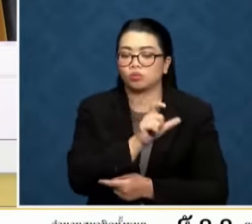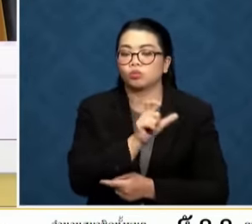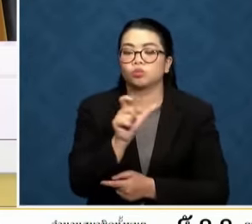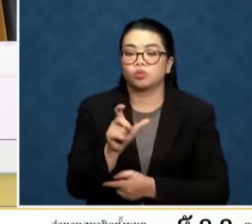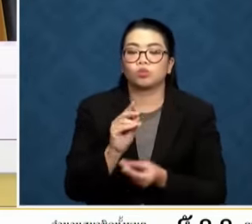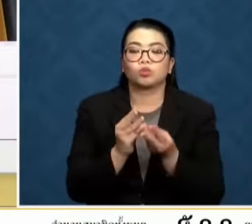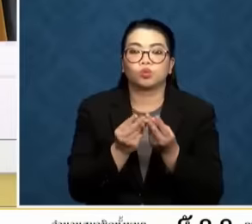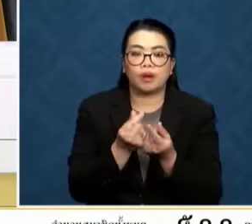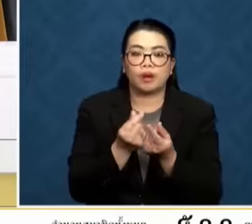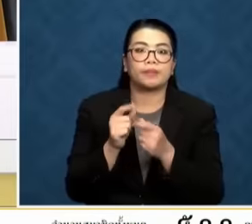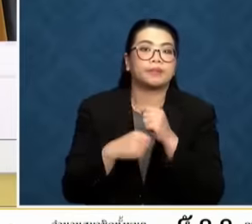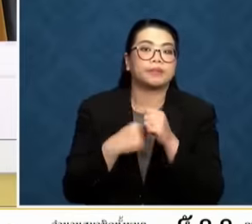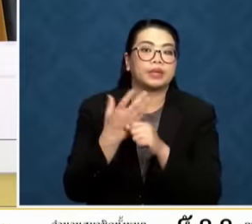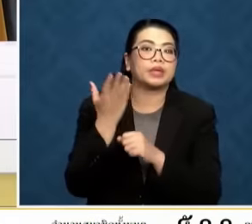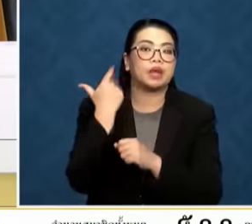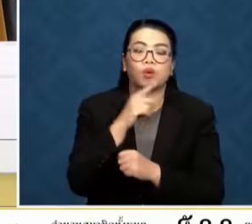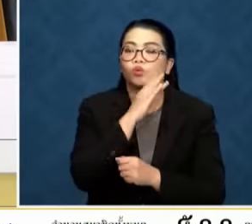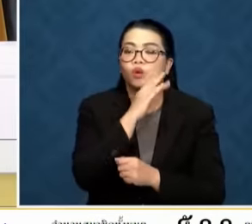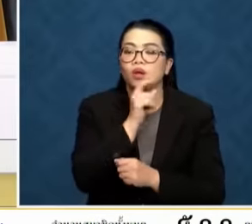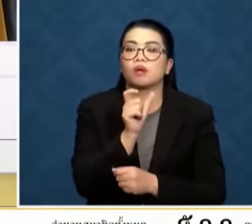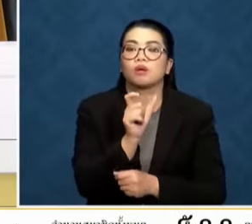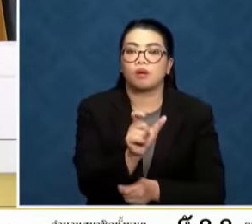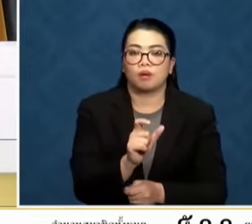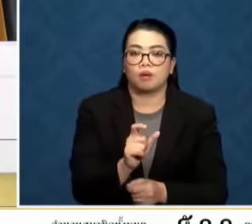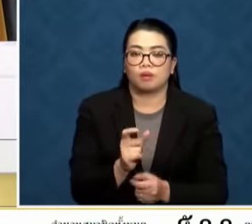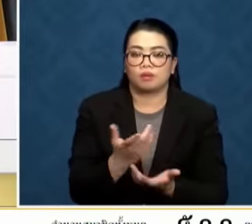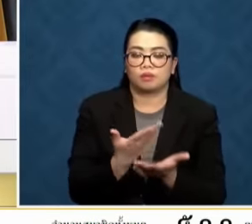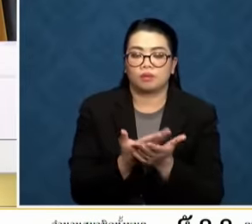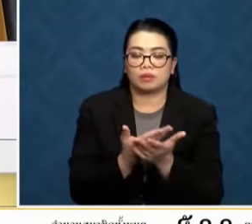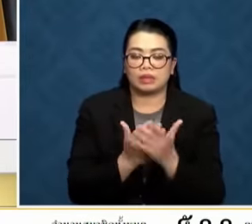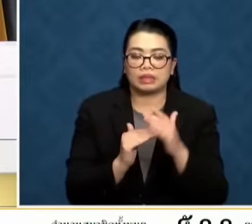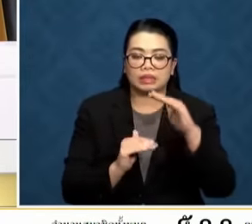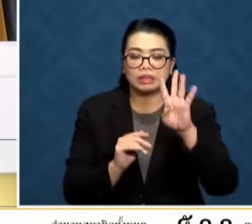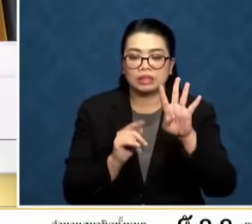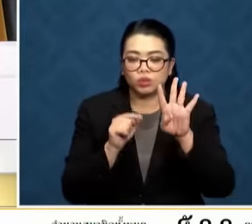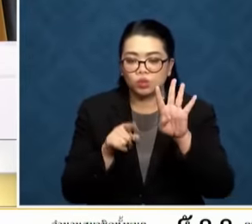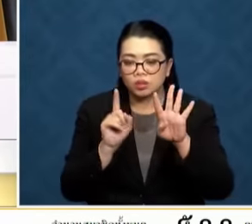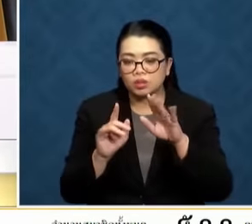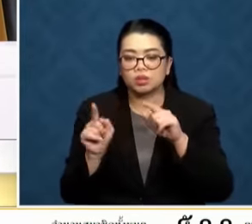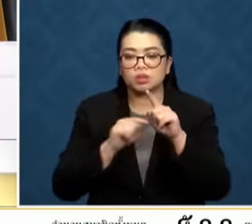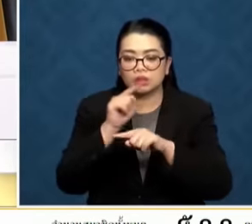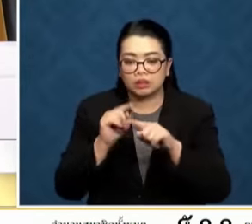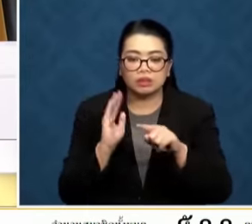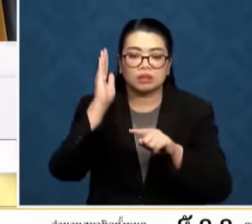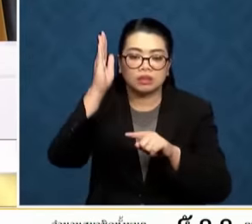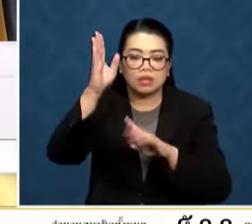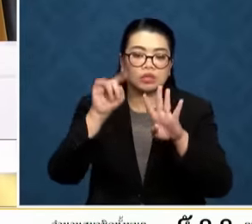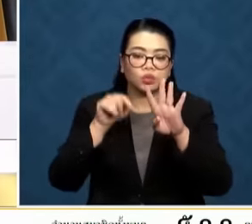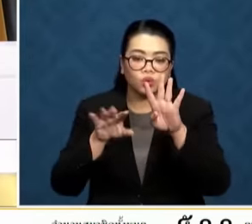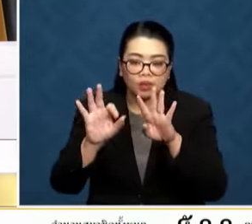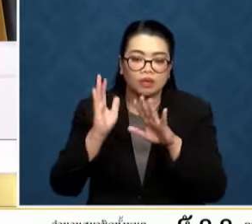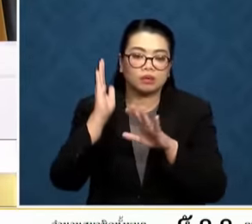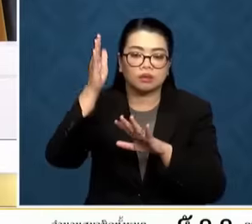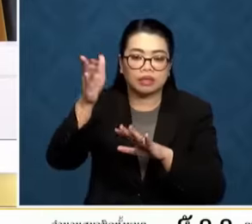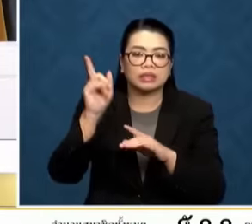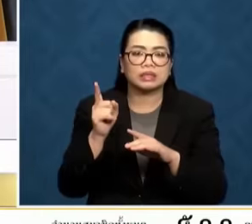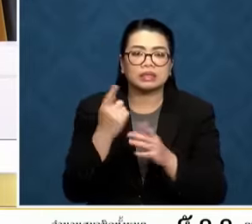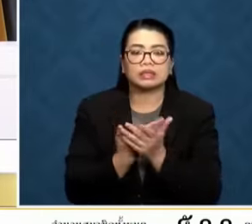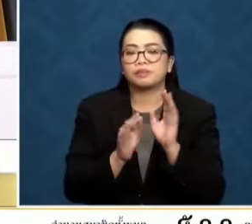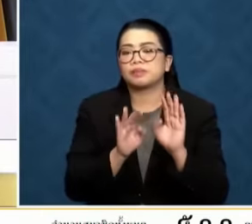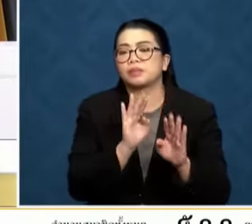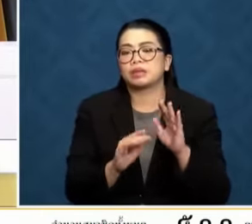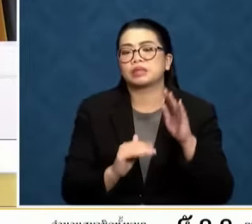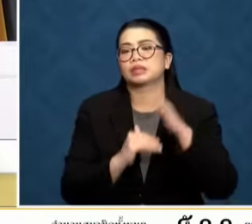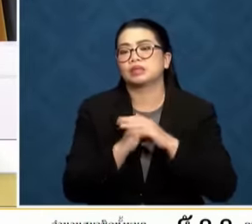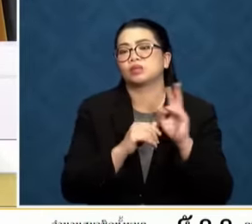ประเด็นตั้งแต่ปีที่แล้วะว่ามีการปั้นขึ้นไป 4.1ปีหน้า4.9ทั้งที่จริงๆประมาณการ